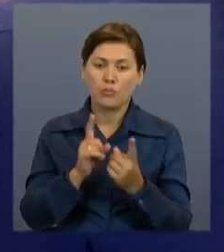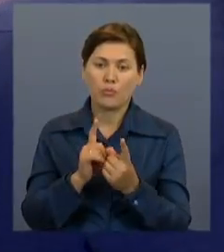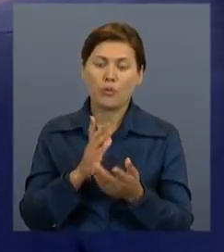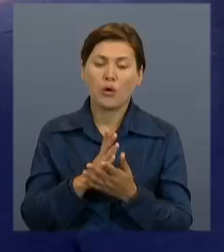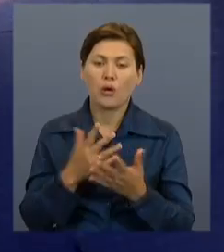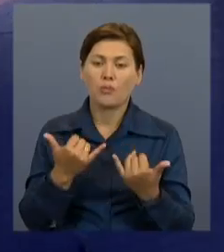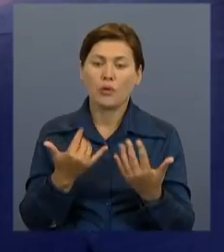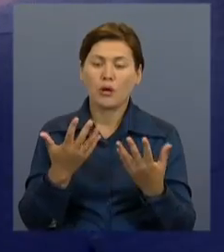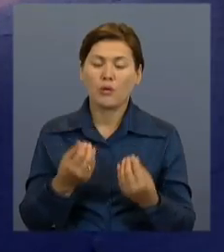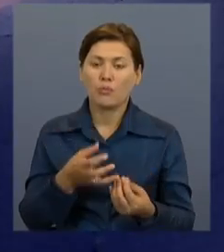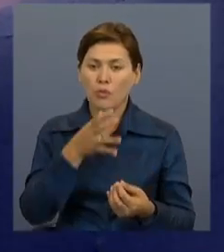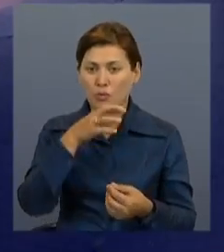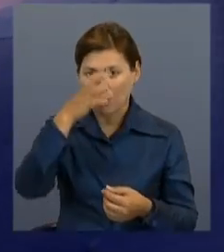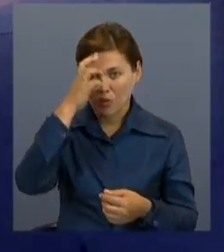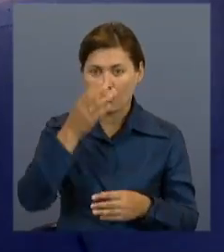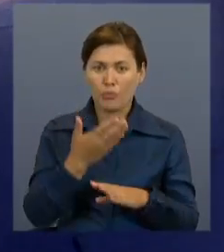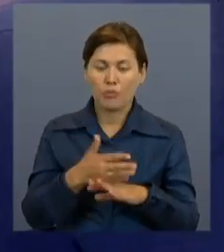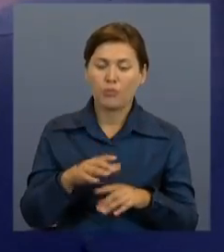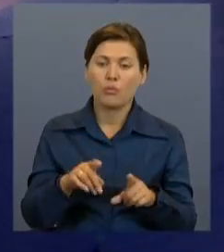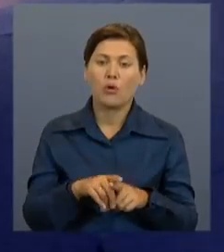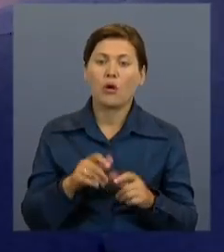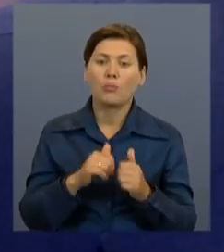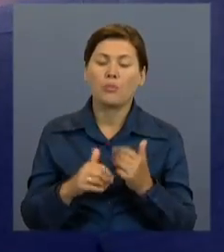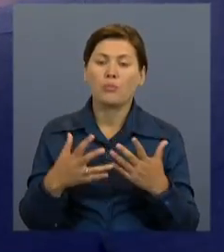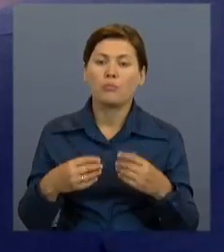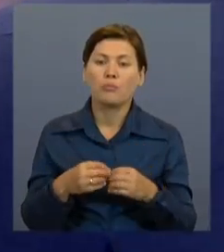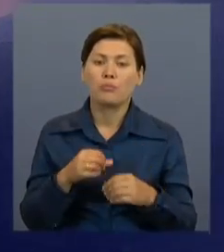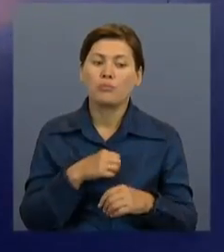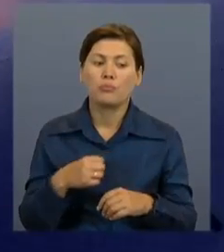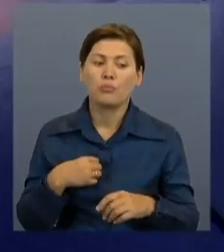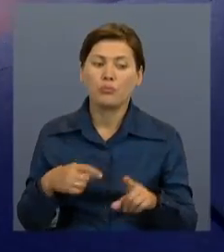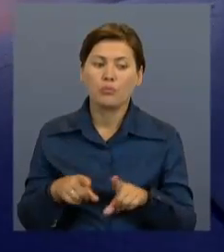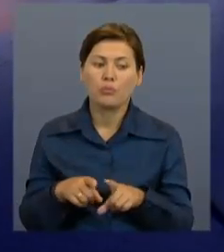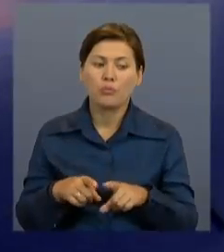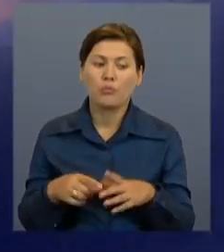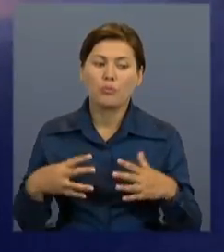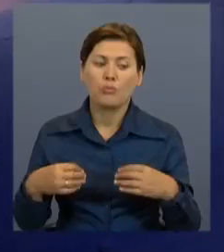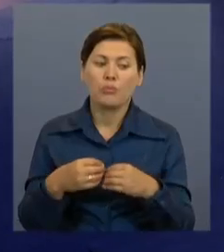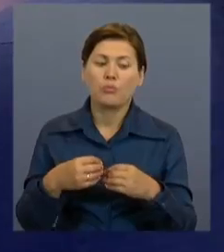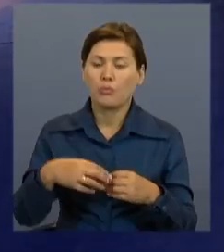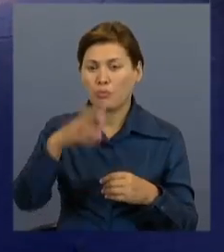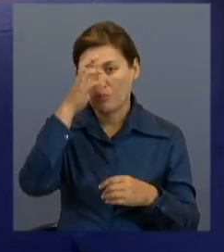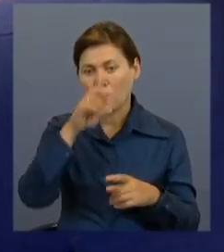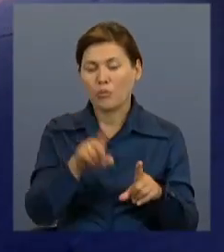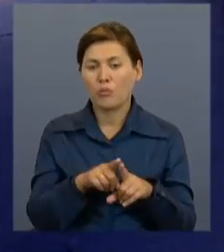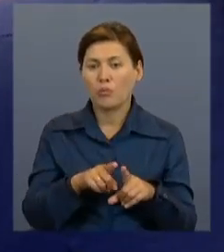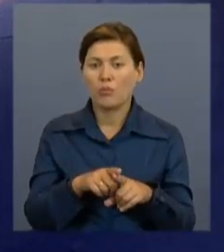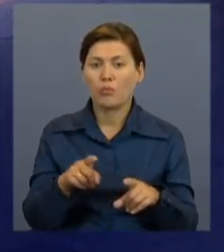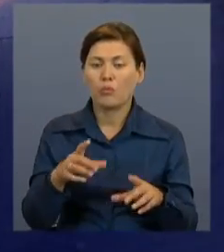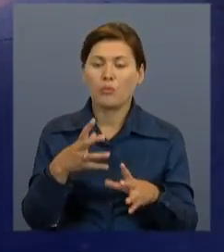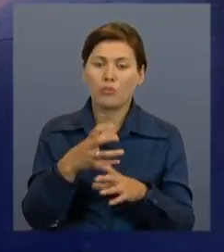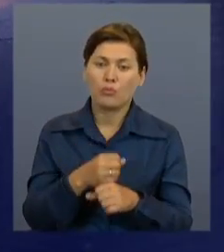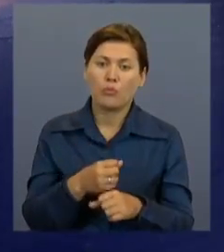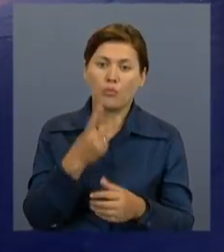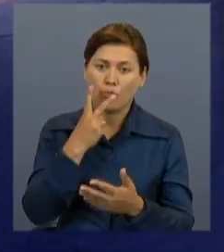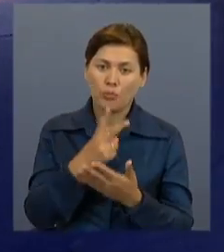бүгінгі таңдағы біздің мемлекеттік бюджетке әрбір семьяның өзінің отбасылық бюджетіне түсетін нелерді төмендеткен